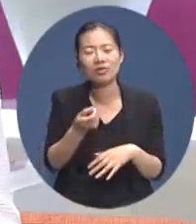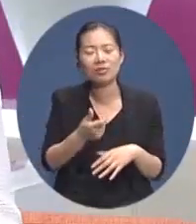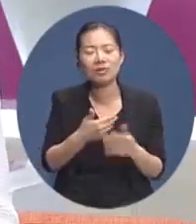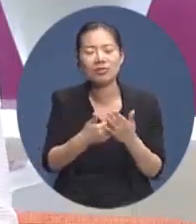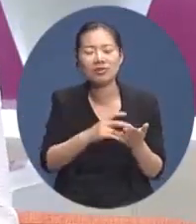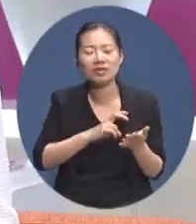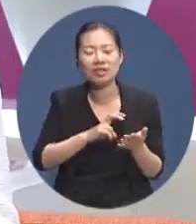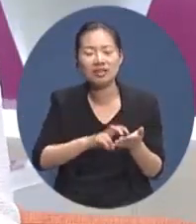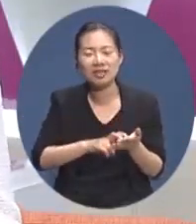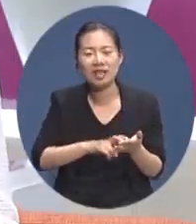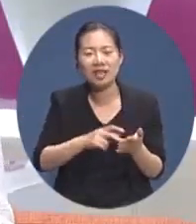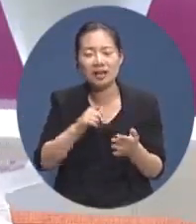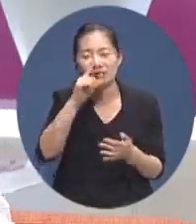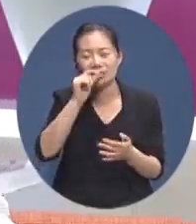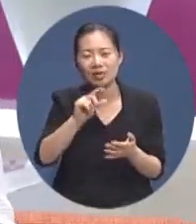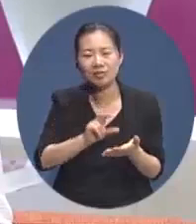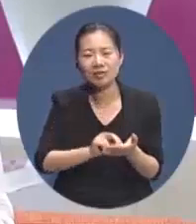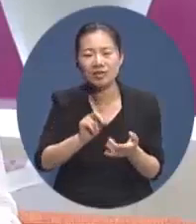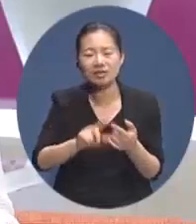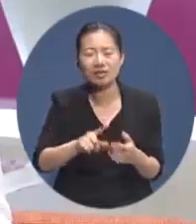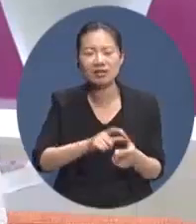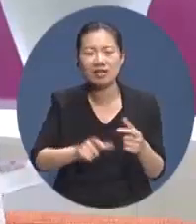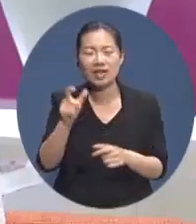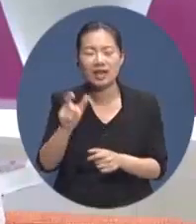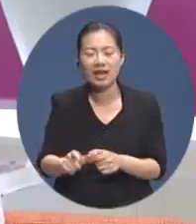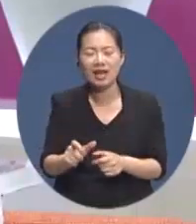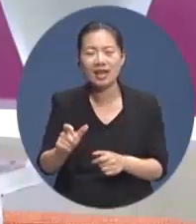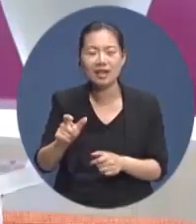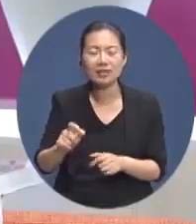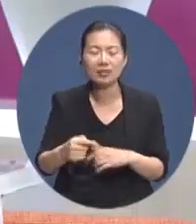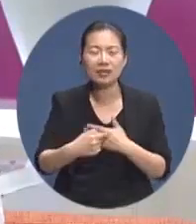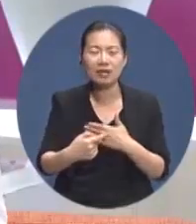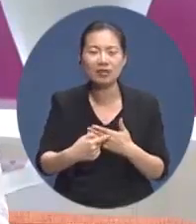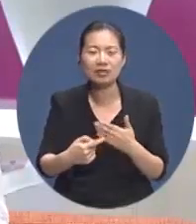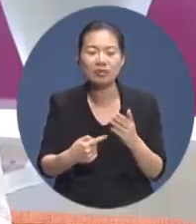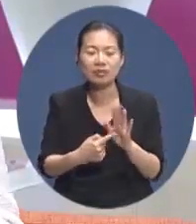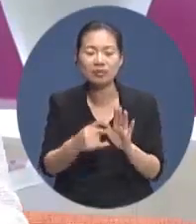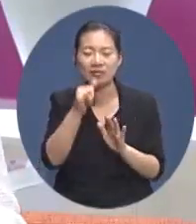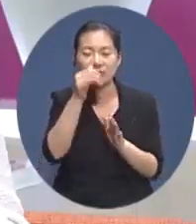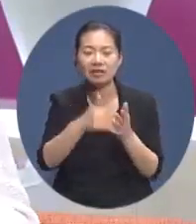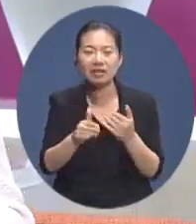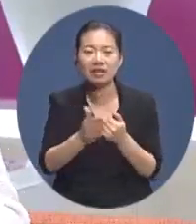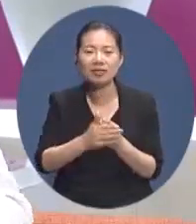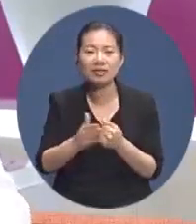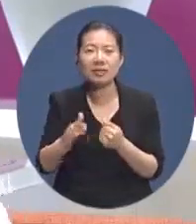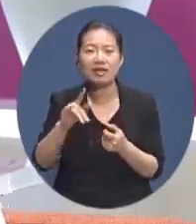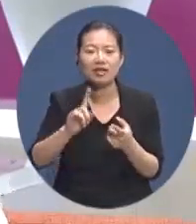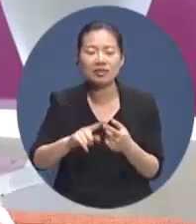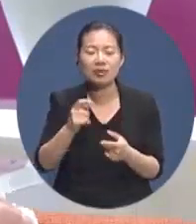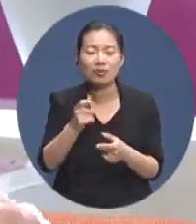불안과 긴장감을 오히려 더 강하게 센 척으로 표현하는 아이기 때문에 그거를